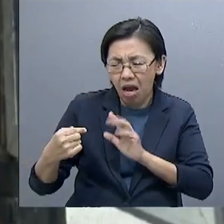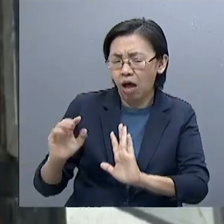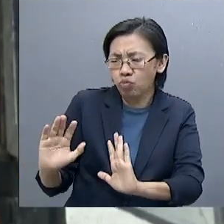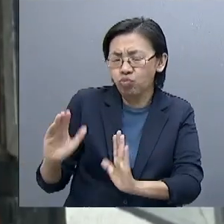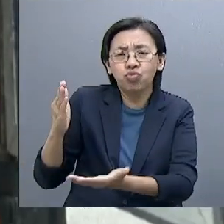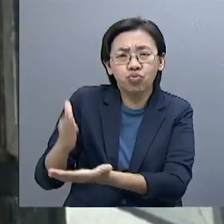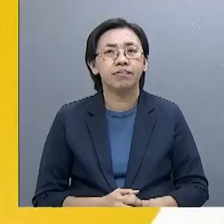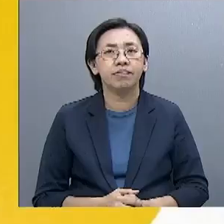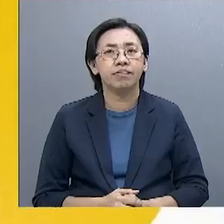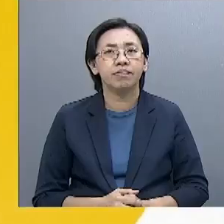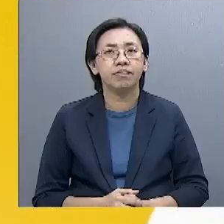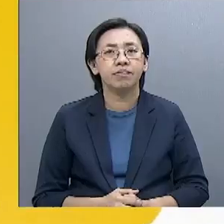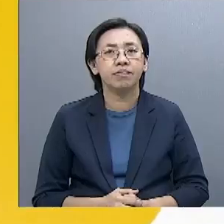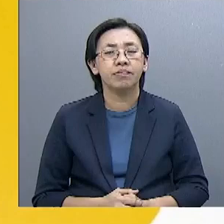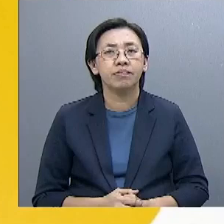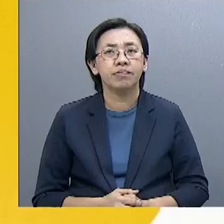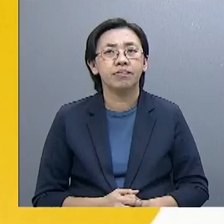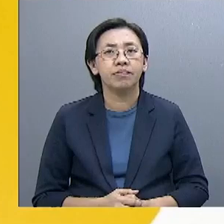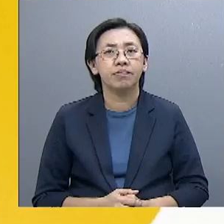าว